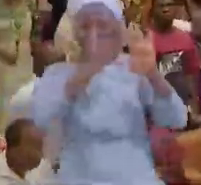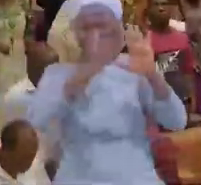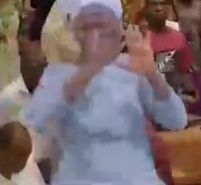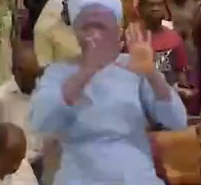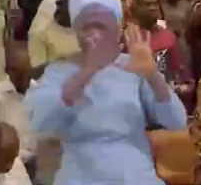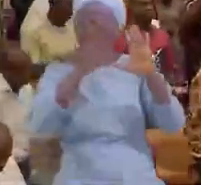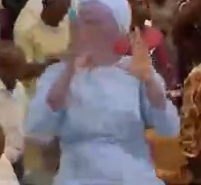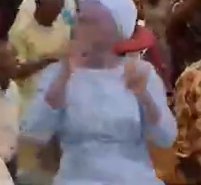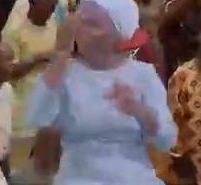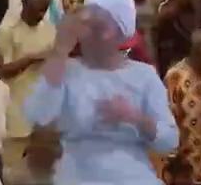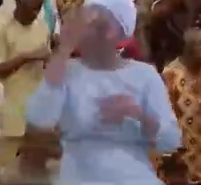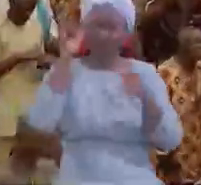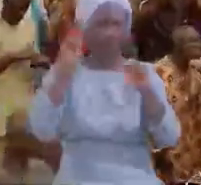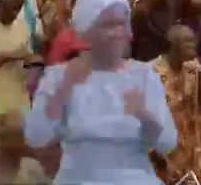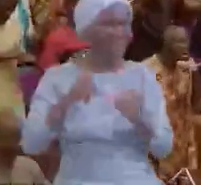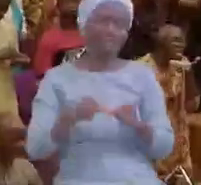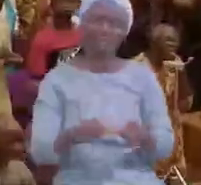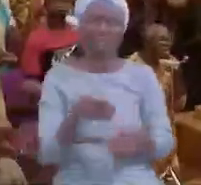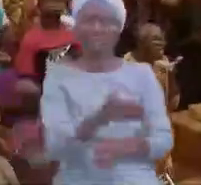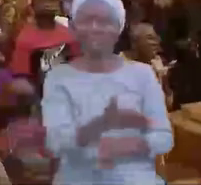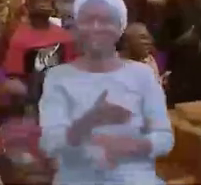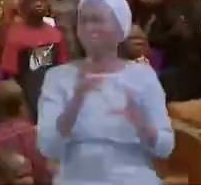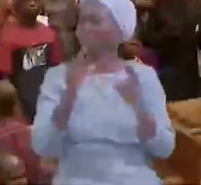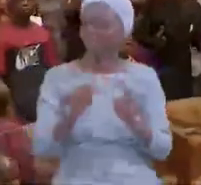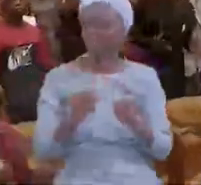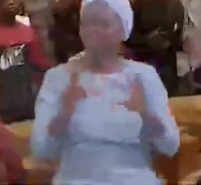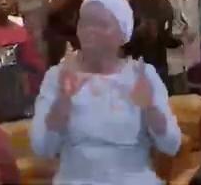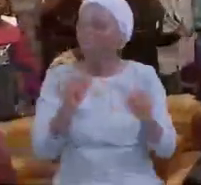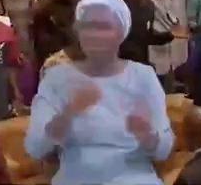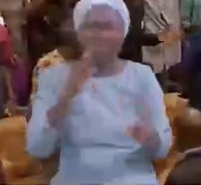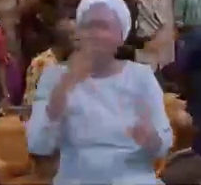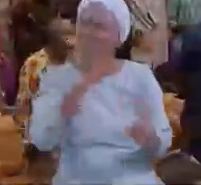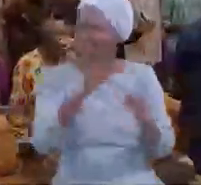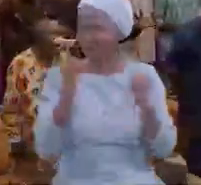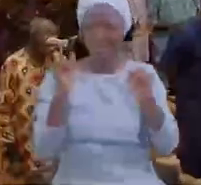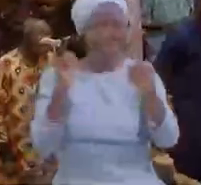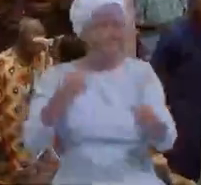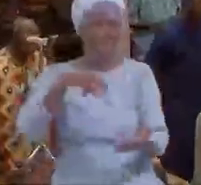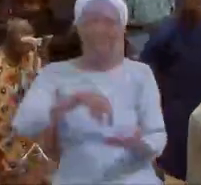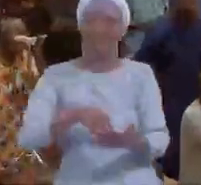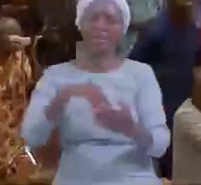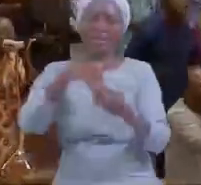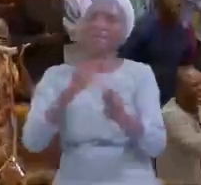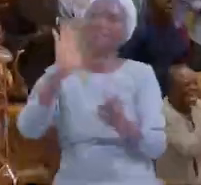Aucune maladie ne peut tenir devant Dieu. Aucune puissance ne peut tenir devant Dieu.